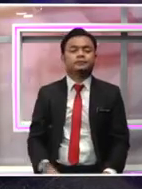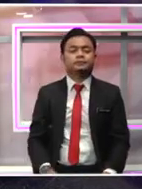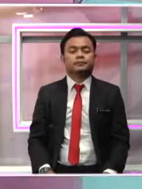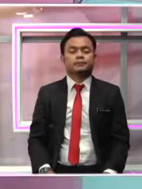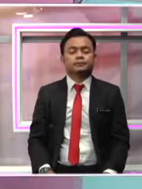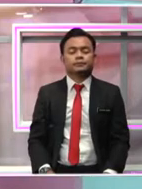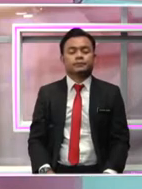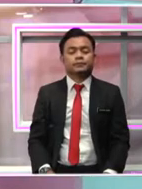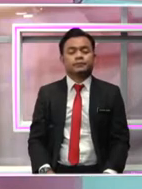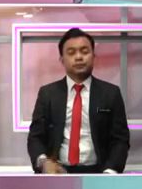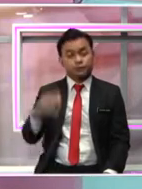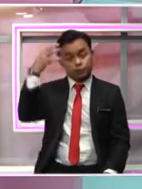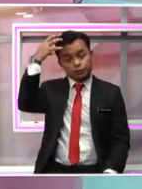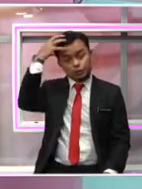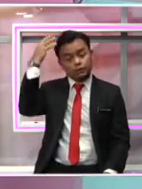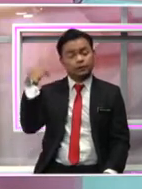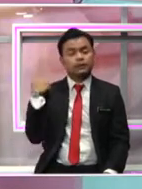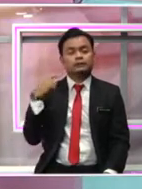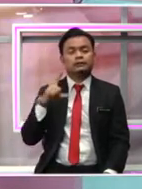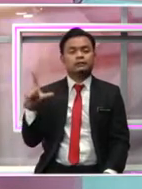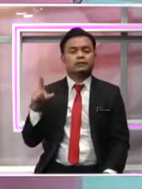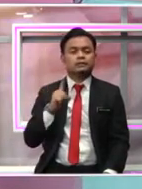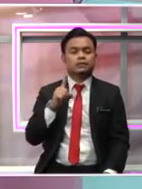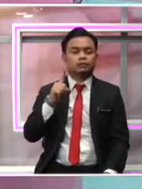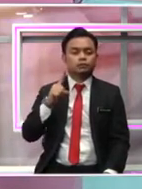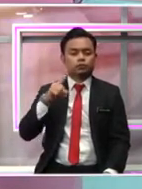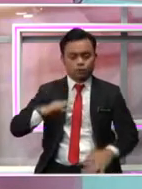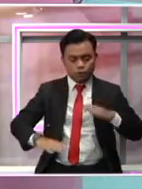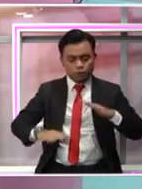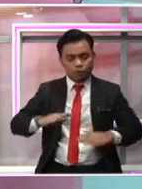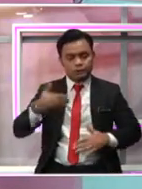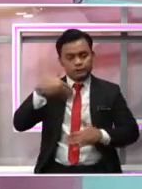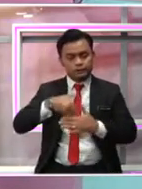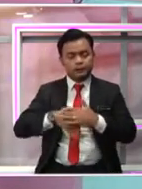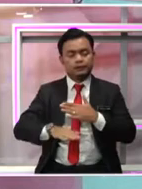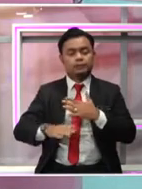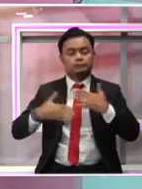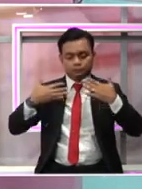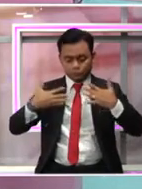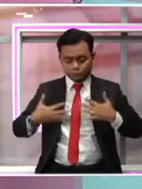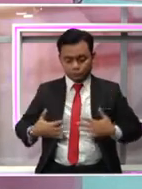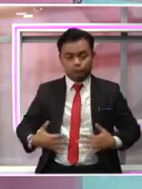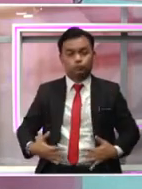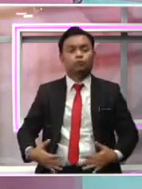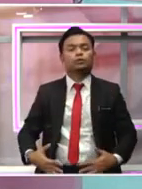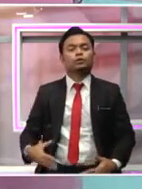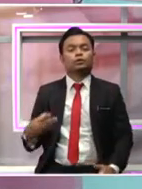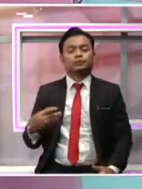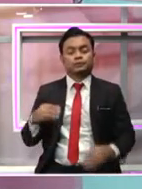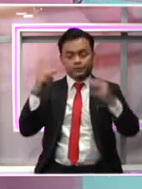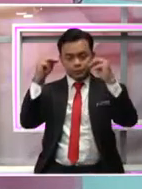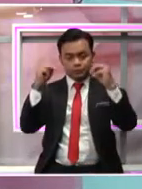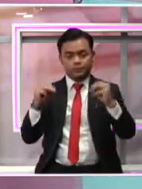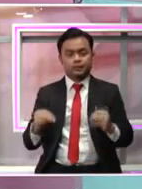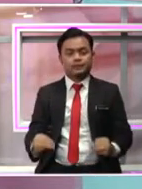Otak adalah salah satu organ dalaman yang ada dalam tubuh badan manusia